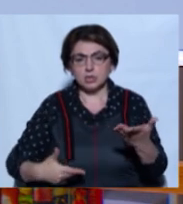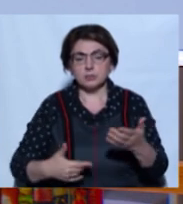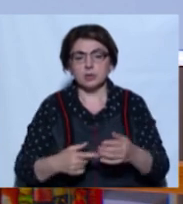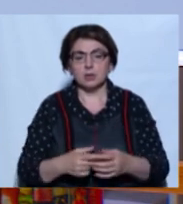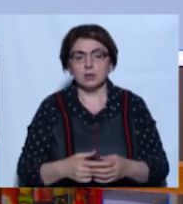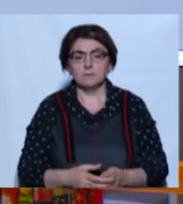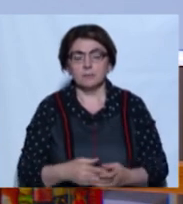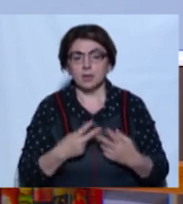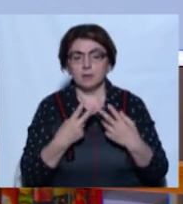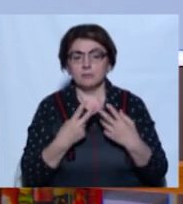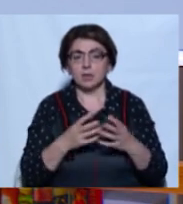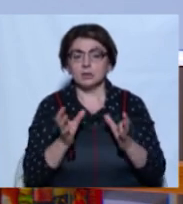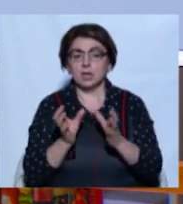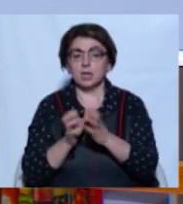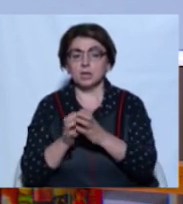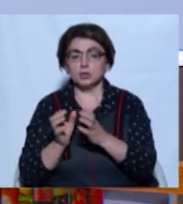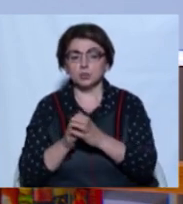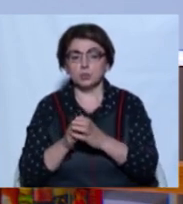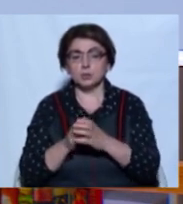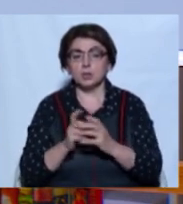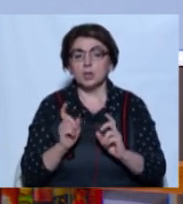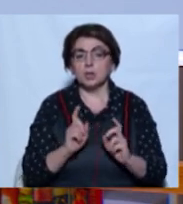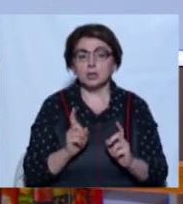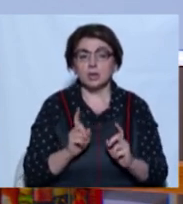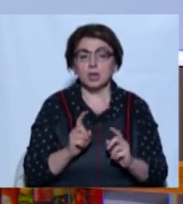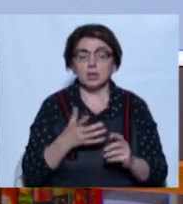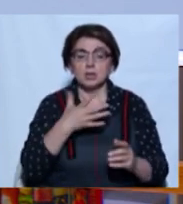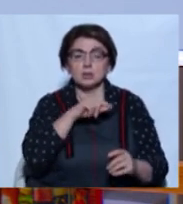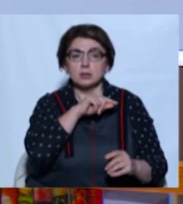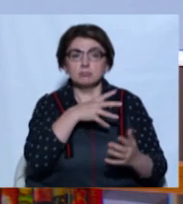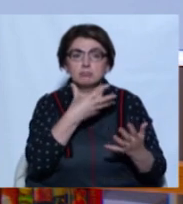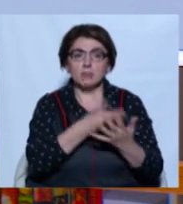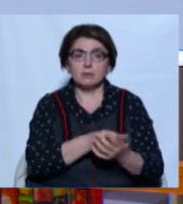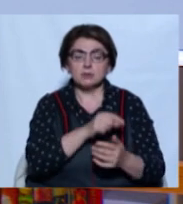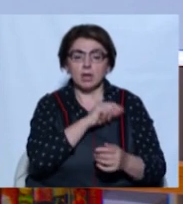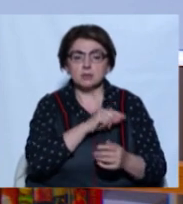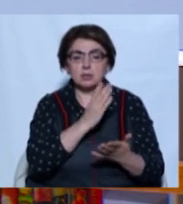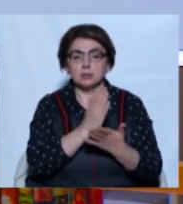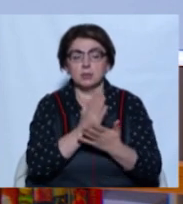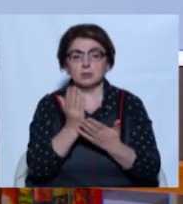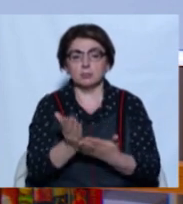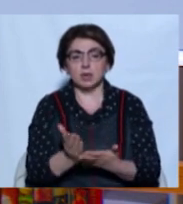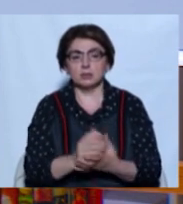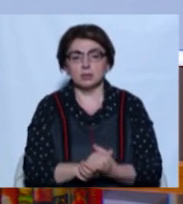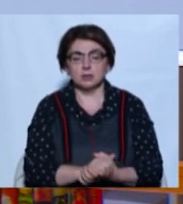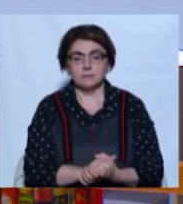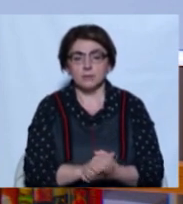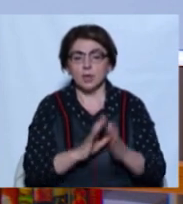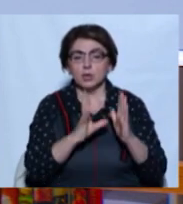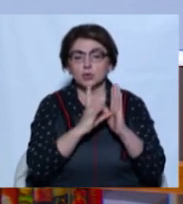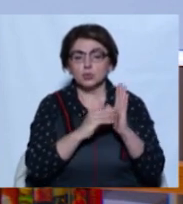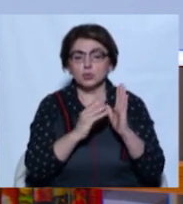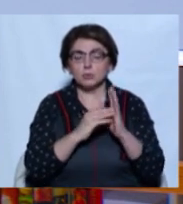Ახლა განვიხილოთ ეს ჯგუფიც რა თავისებურებები ახასიათებთ მათ. Აი